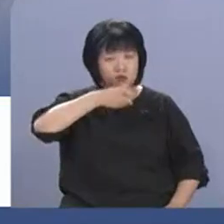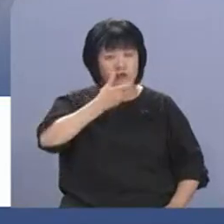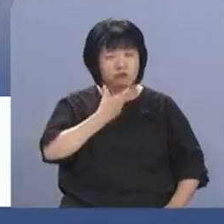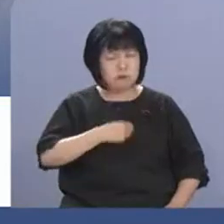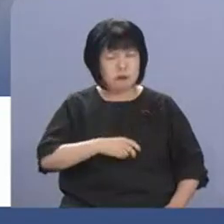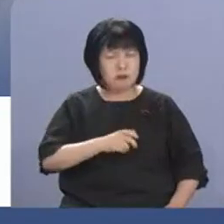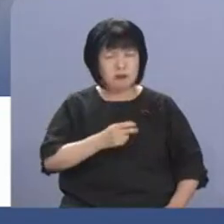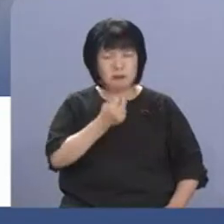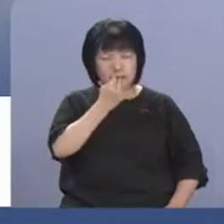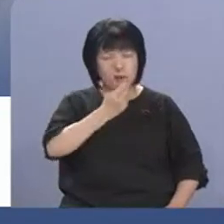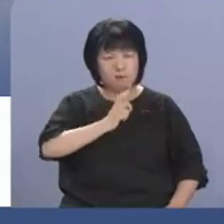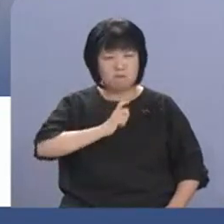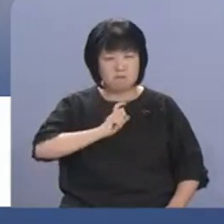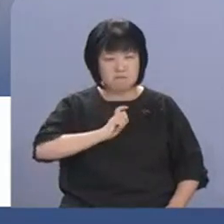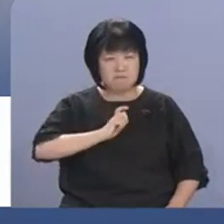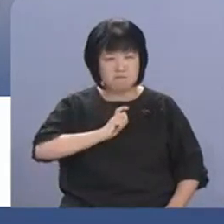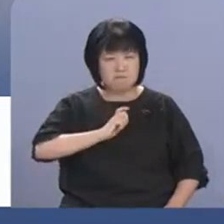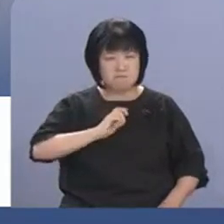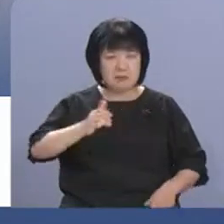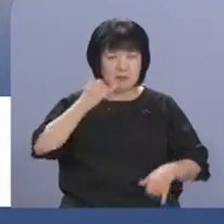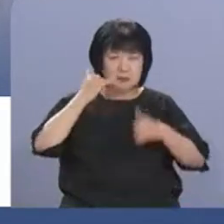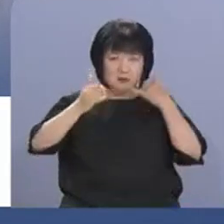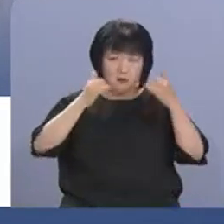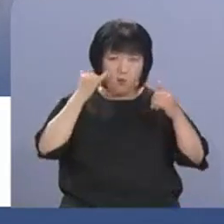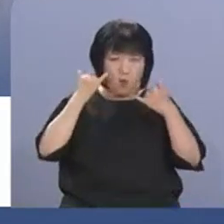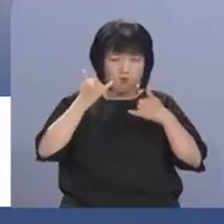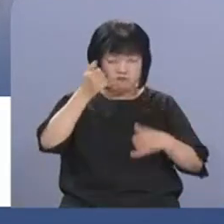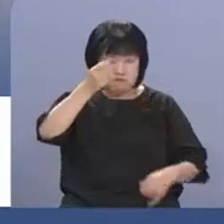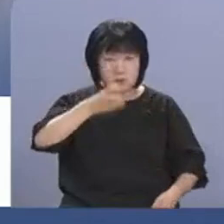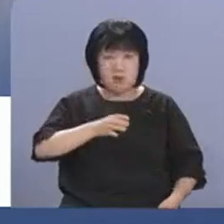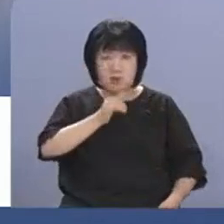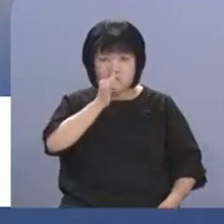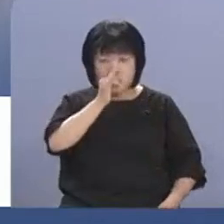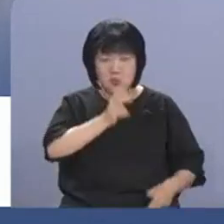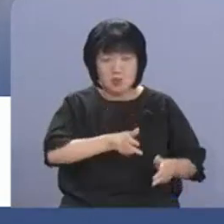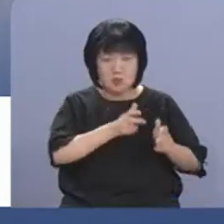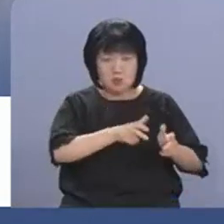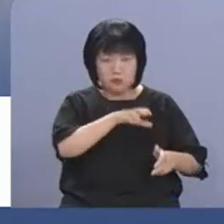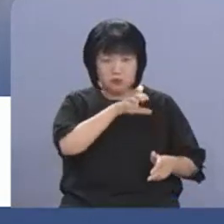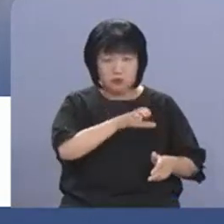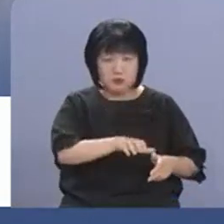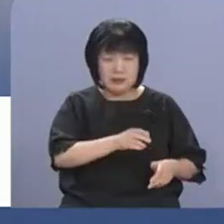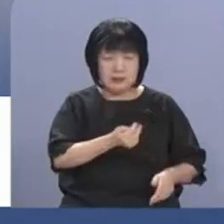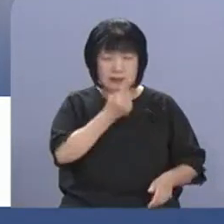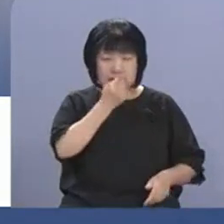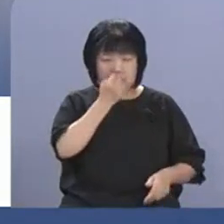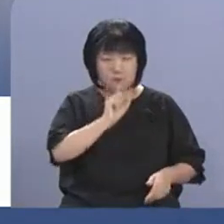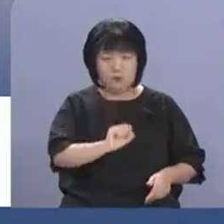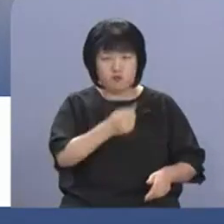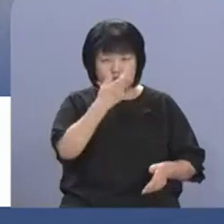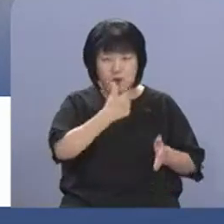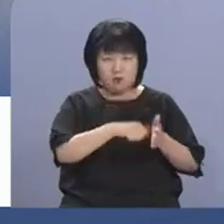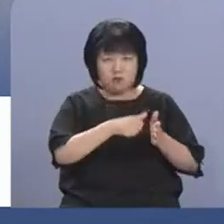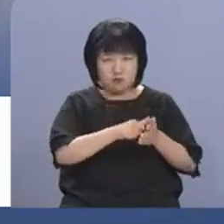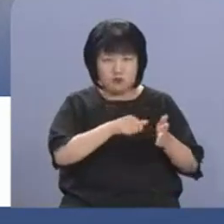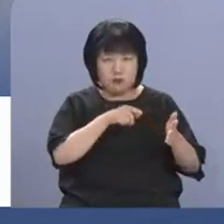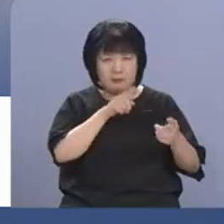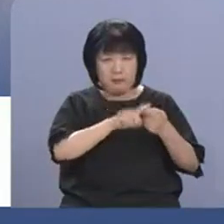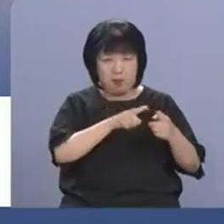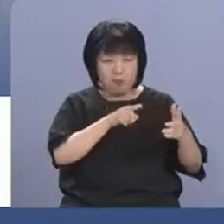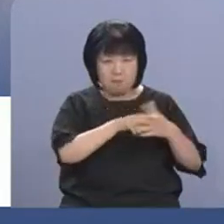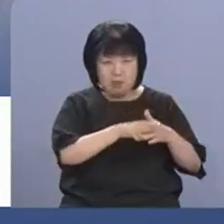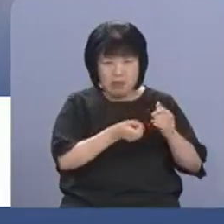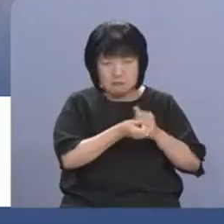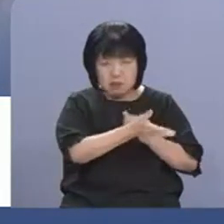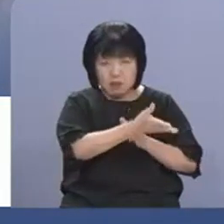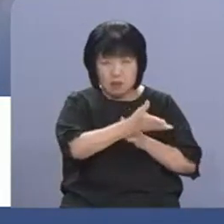난다는 신고가 어제부터 여러 건 들어왔습니다. 정수장에서 냄새 유발 물질이 제대로 걸러지지 않은 건데